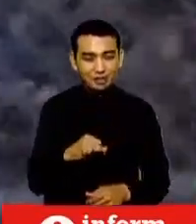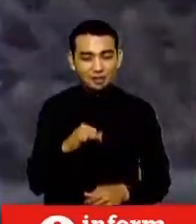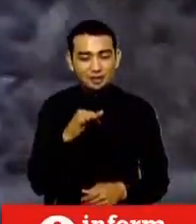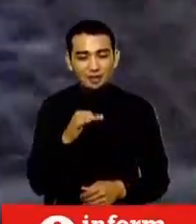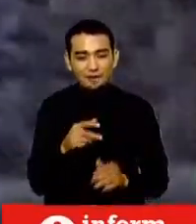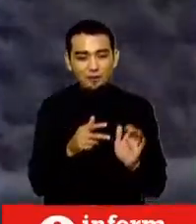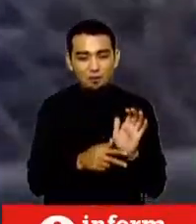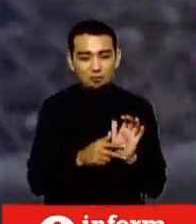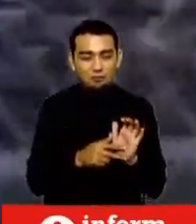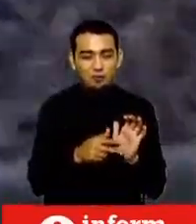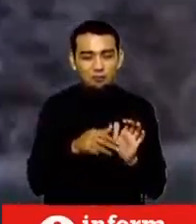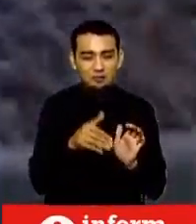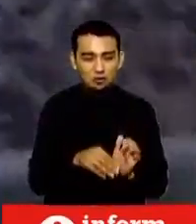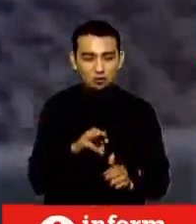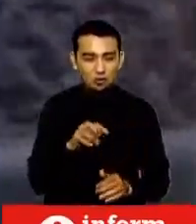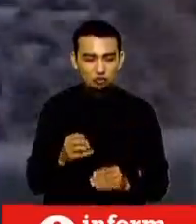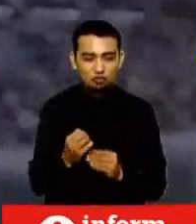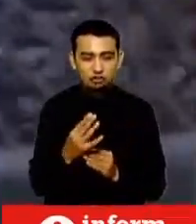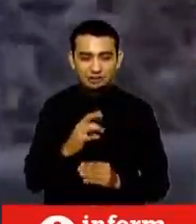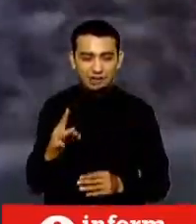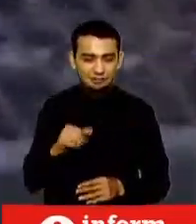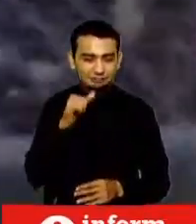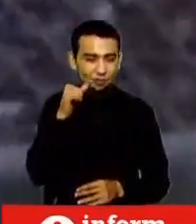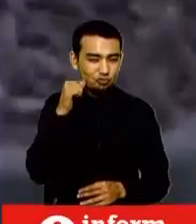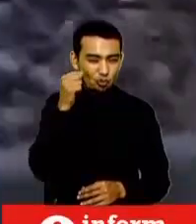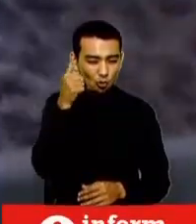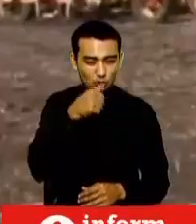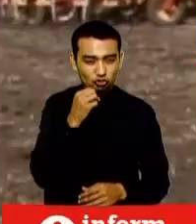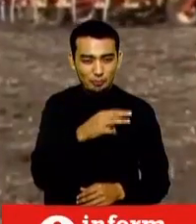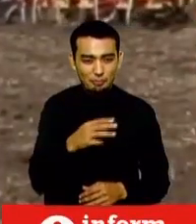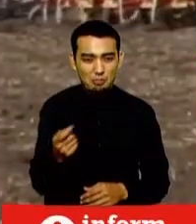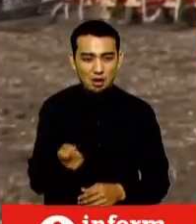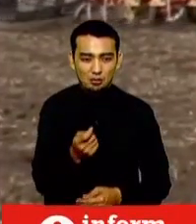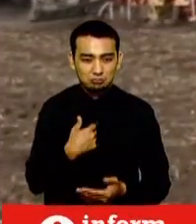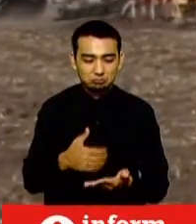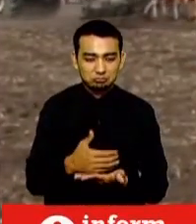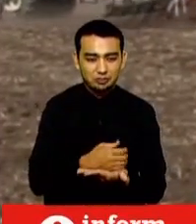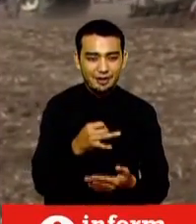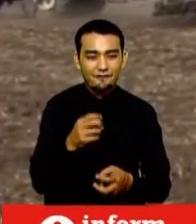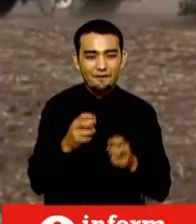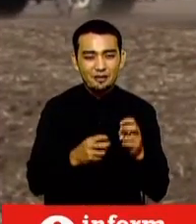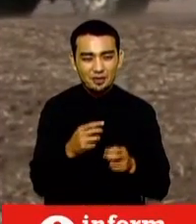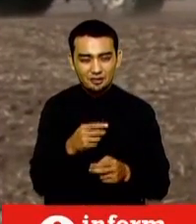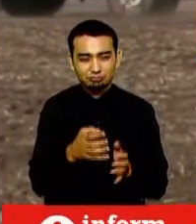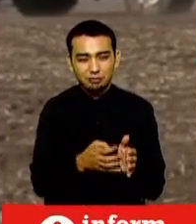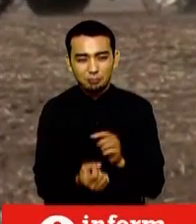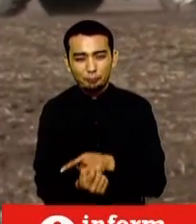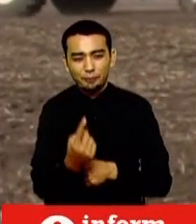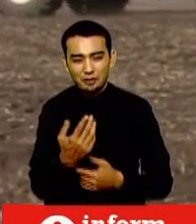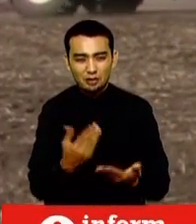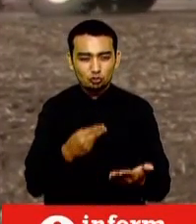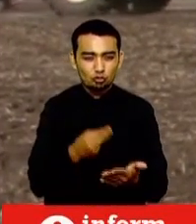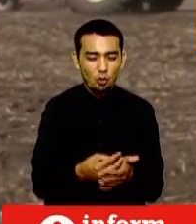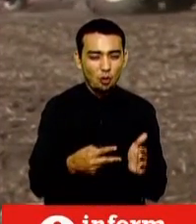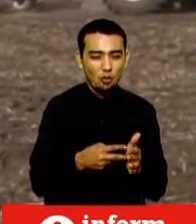8 тысяч тонн, что меньше в 14 раз прошлогодних показателей. Однако фермеры надеются, что это не приведет к дефициту или